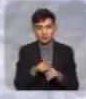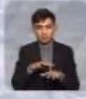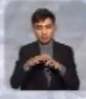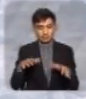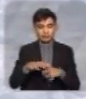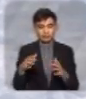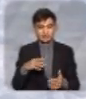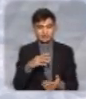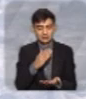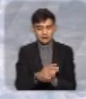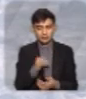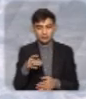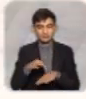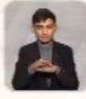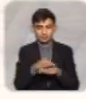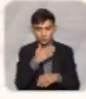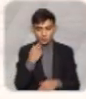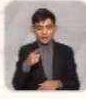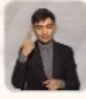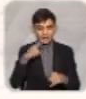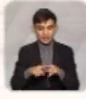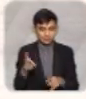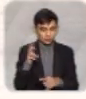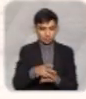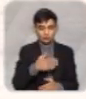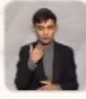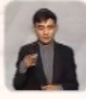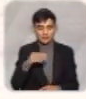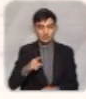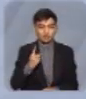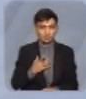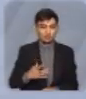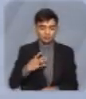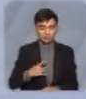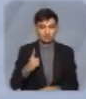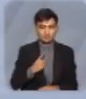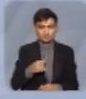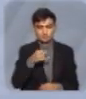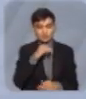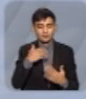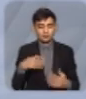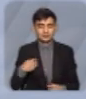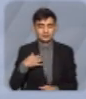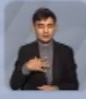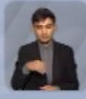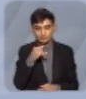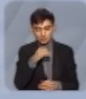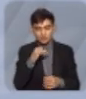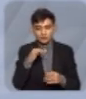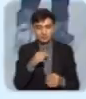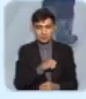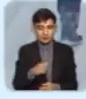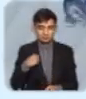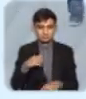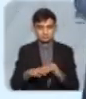үйілген қар шығарылмақ түгілі оны күрейтін техника бармайды екен. Күте-күте шаршап, үмітін үзген ел осылайша өз бетінше тіршілік жасап